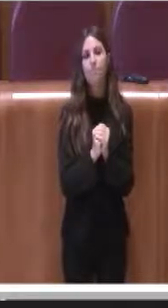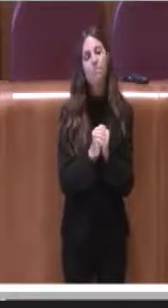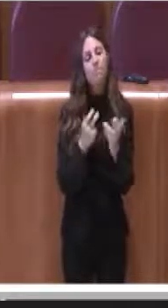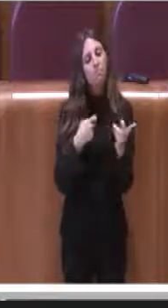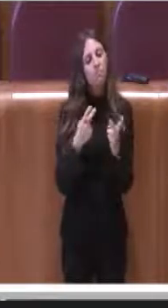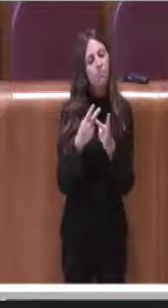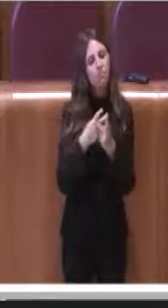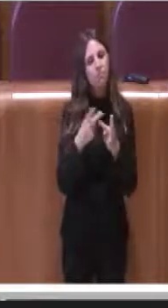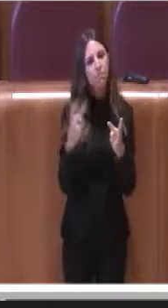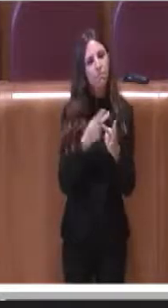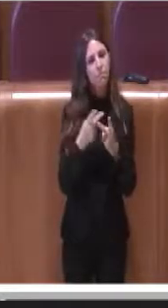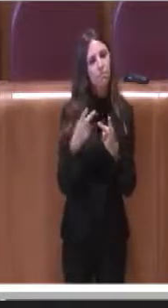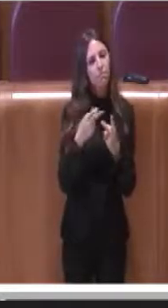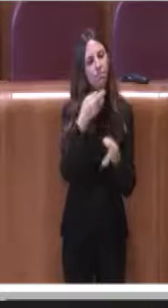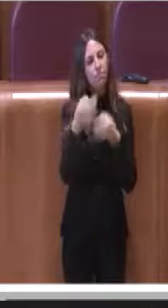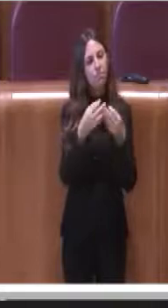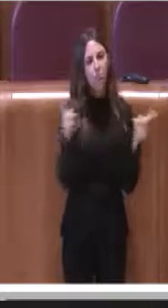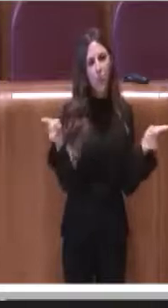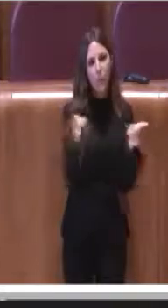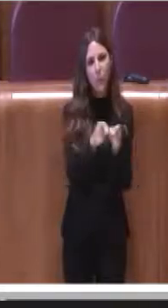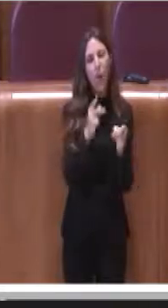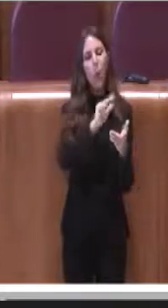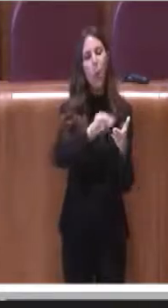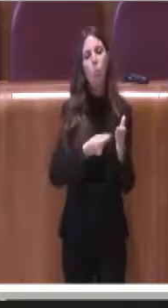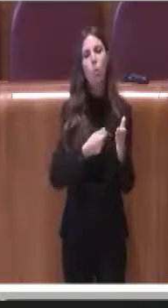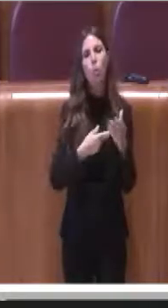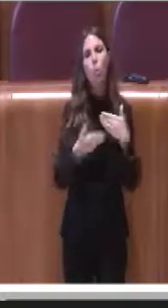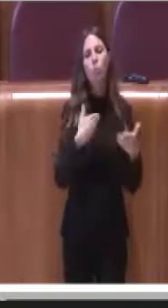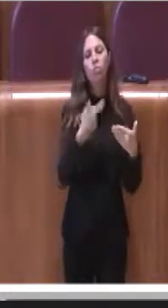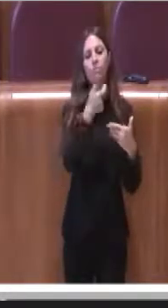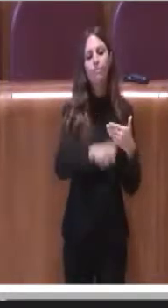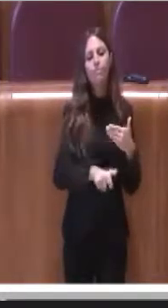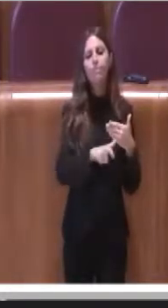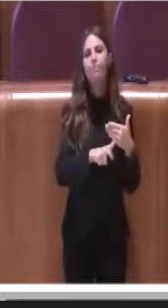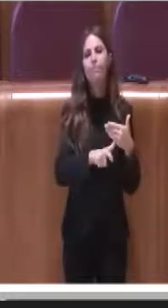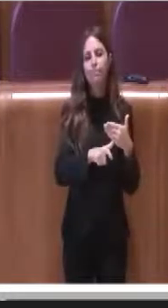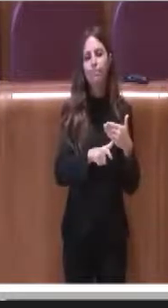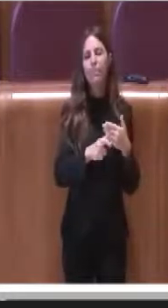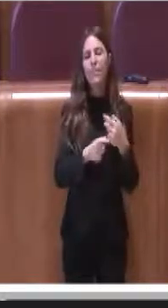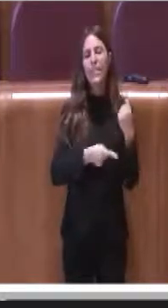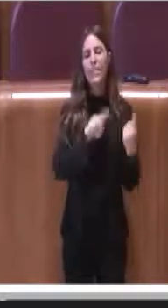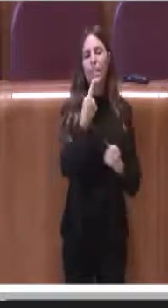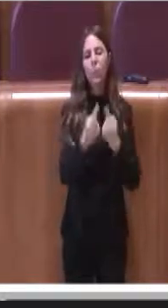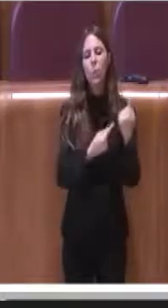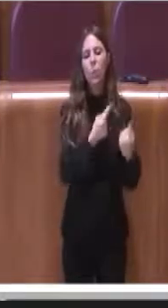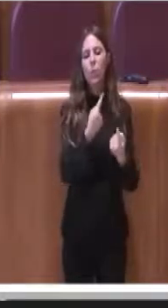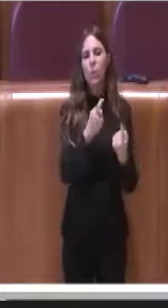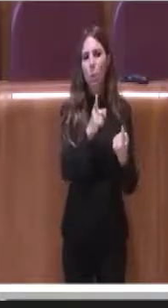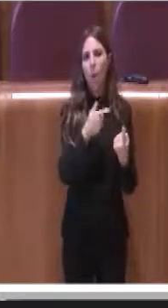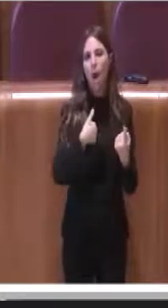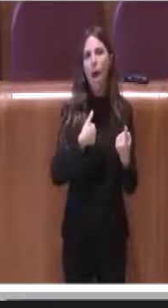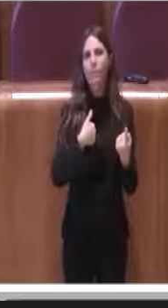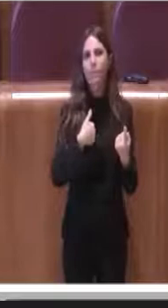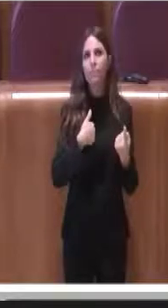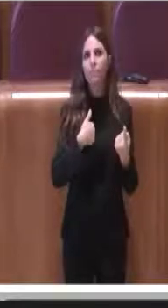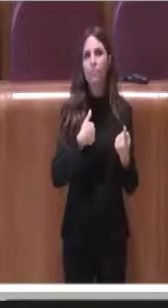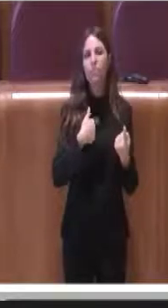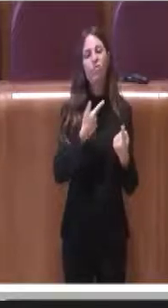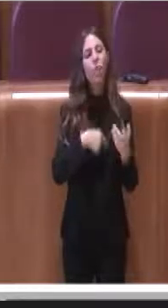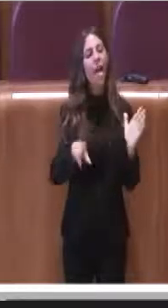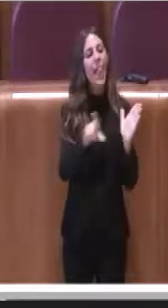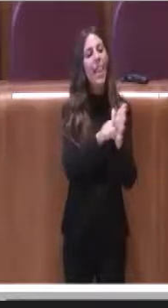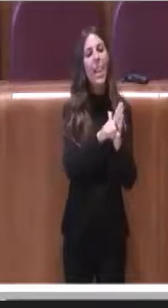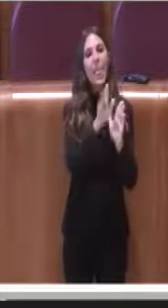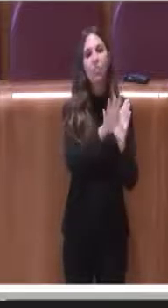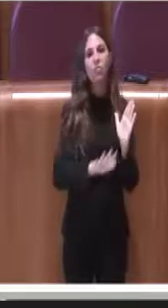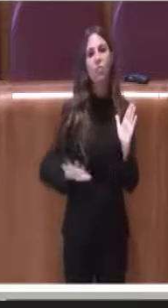Cercherò di dire brevemente perché abbiamo presentato una mozione urgente e in quale contesto ci troviamo. Tutto ruota intorno alla legge regionale